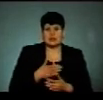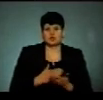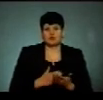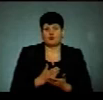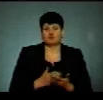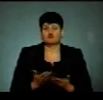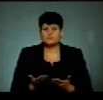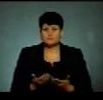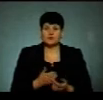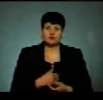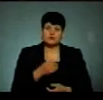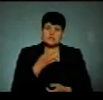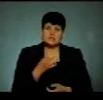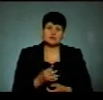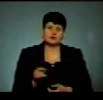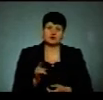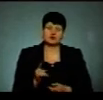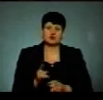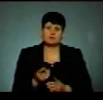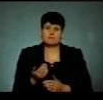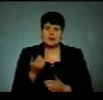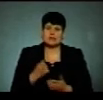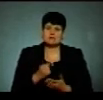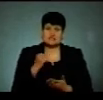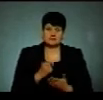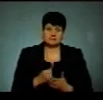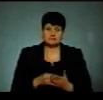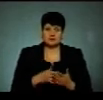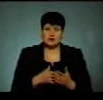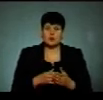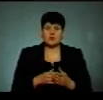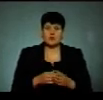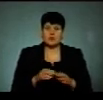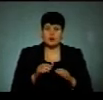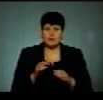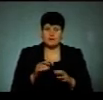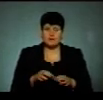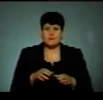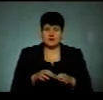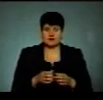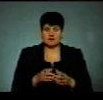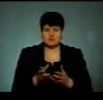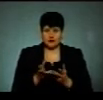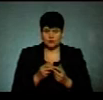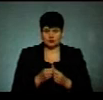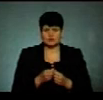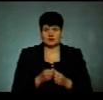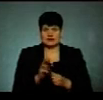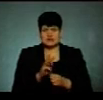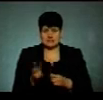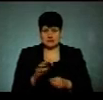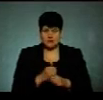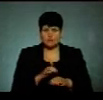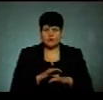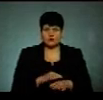послуги. Хочу сказати, що перед затвердженням тарифу компанія його розраховує, оприлюднює в себе на сайті, проводить